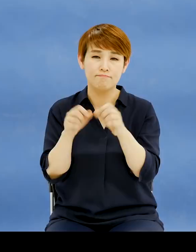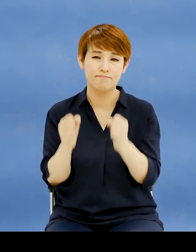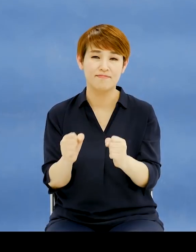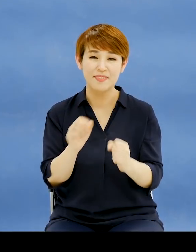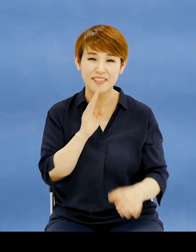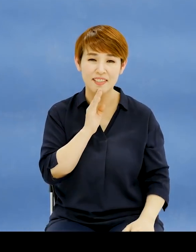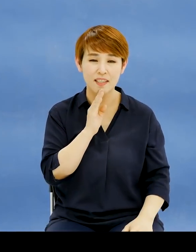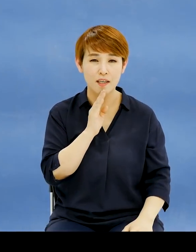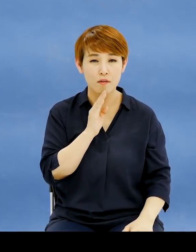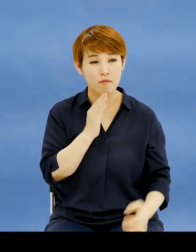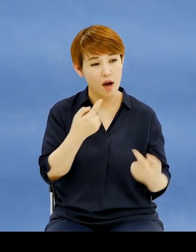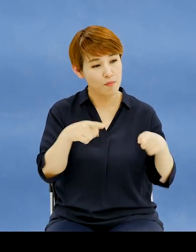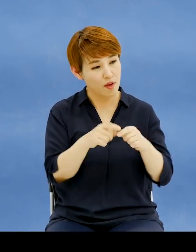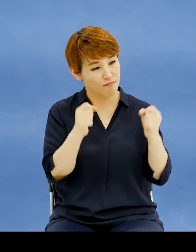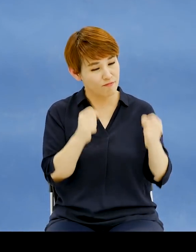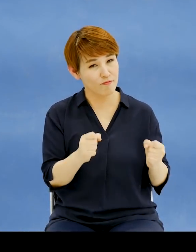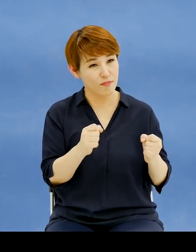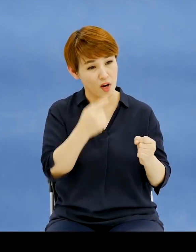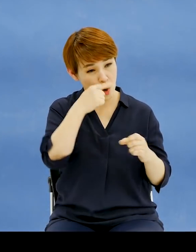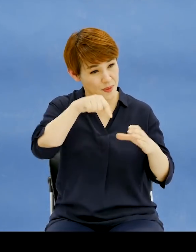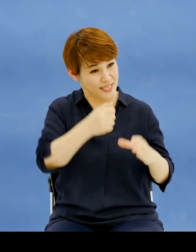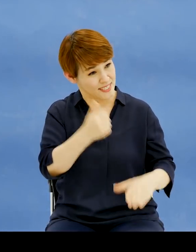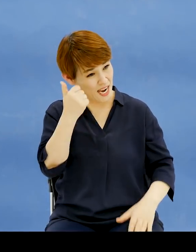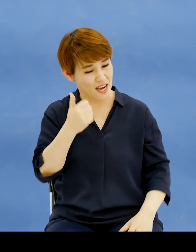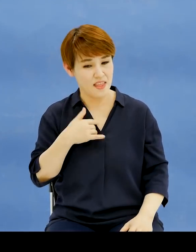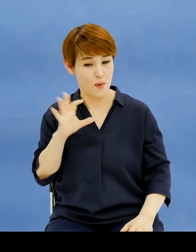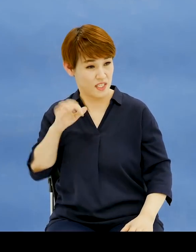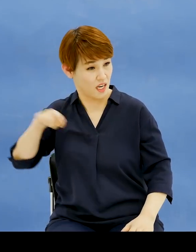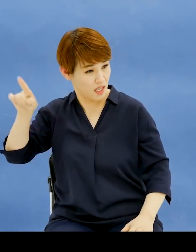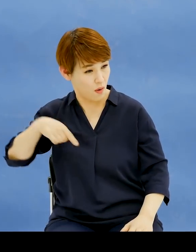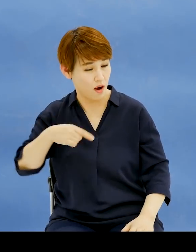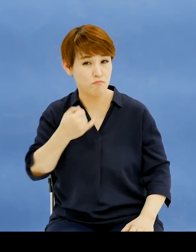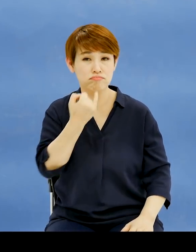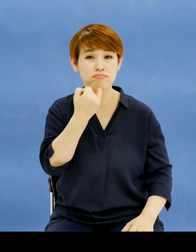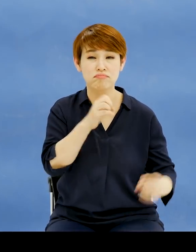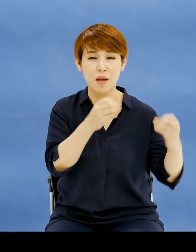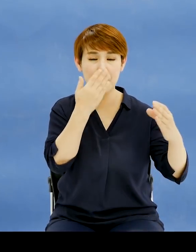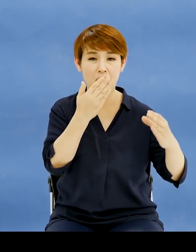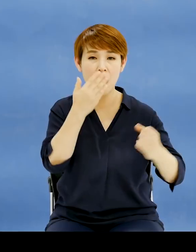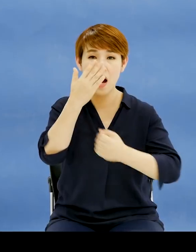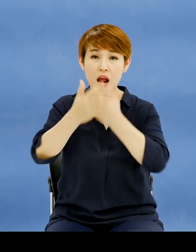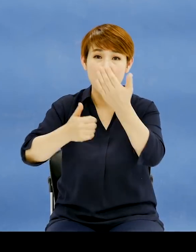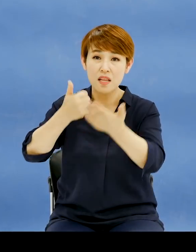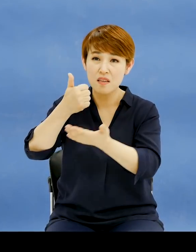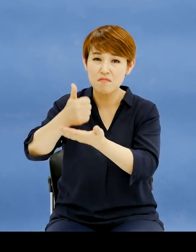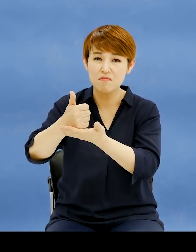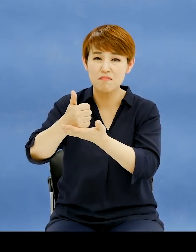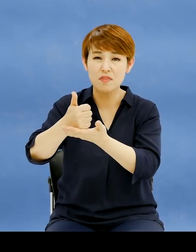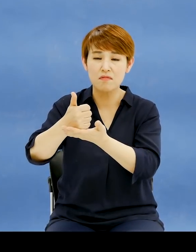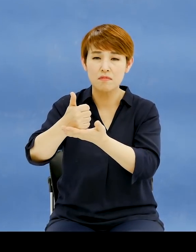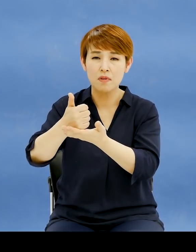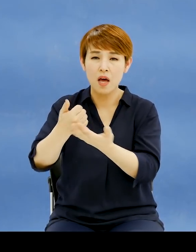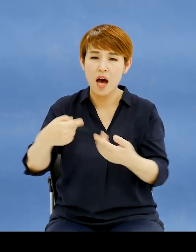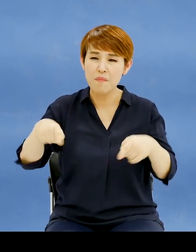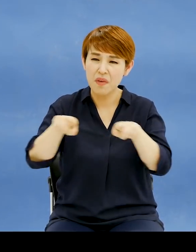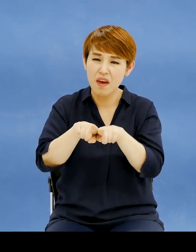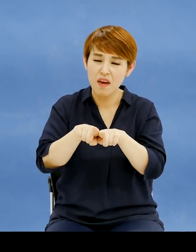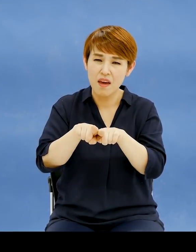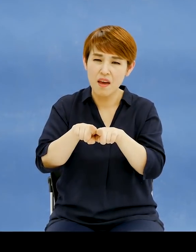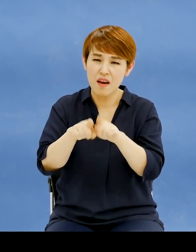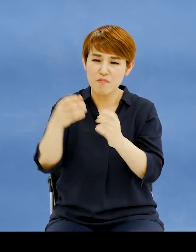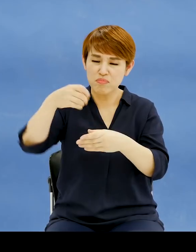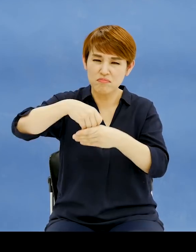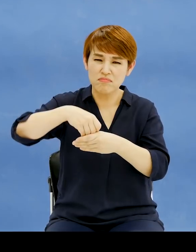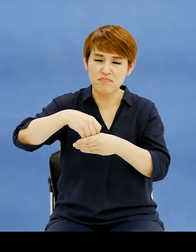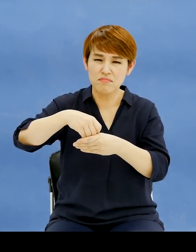우리가 이렇게 같이 있다가 우리 커피 한잔 할래요? 이거 할 수 있잖아요. 그리고 우리 잠깐만요. 저 화장실 갈게요. 우리는 이게 되면서 하나님은 그걸 하시면 안